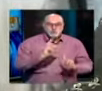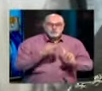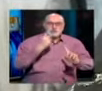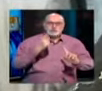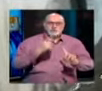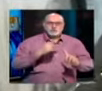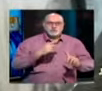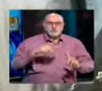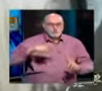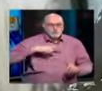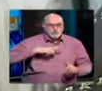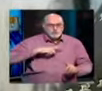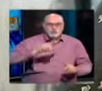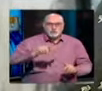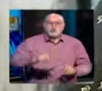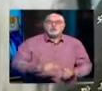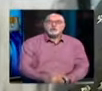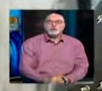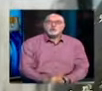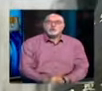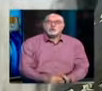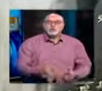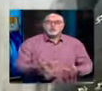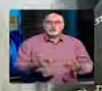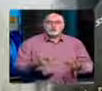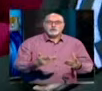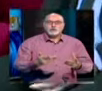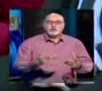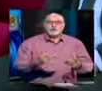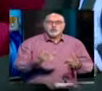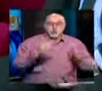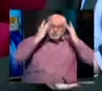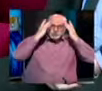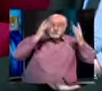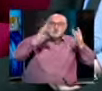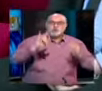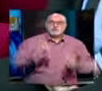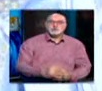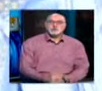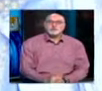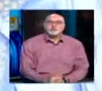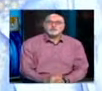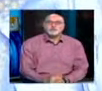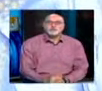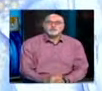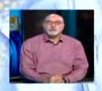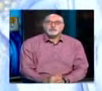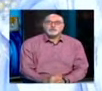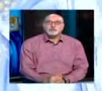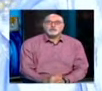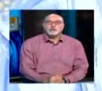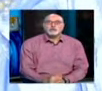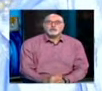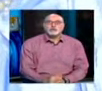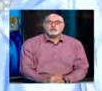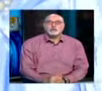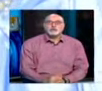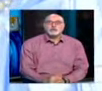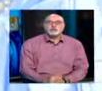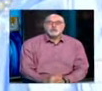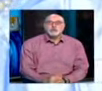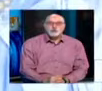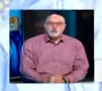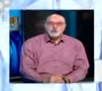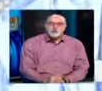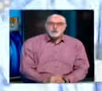بعين الاعتبار وتعود الحسانية هم اللي حتى هي عندها مهرجانات قارة. انتمائنا من خلال